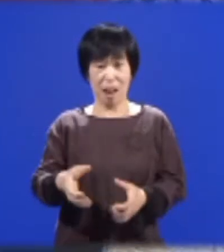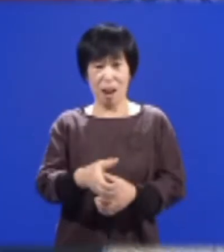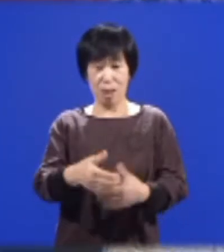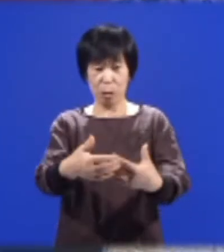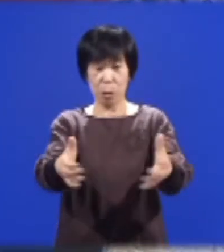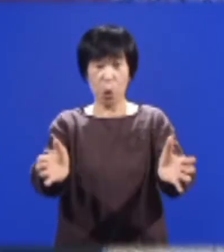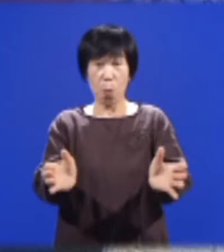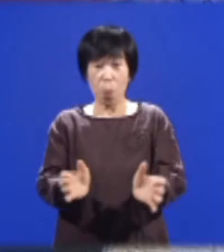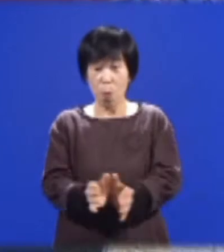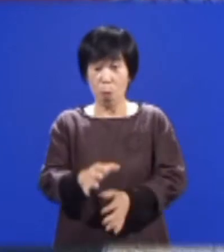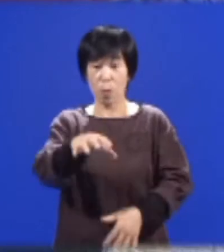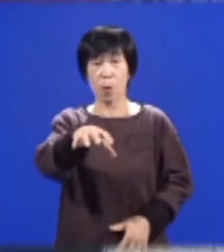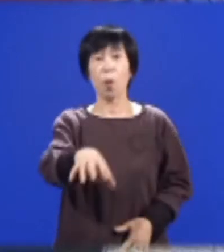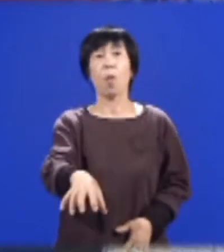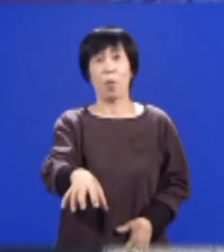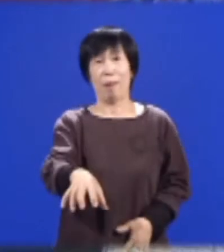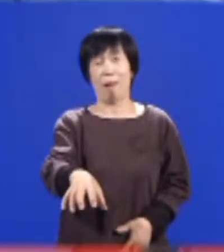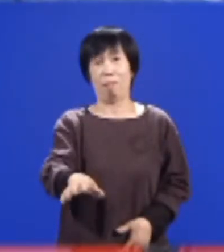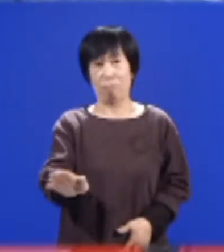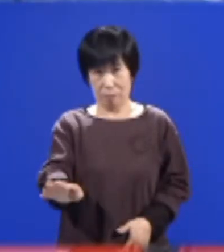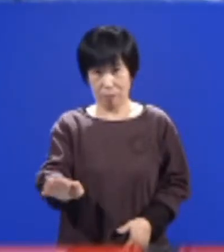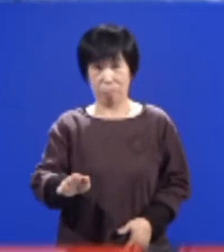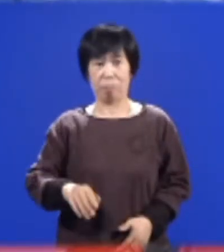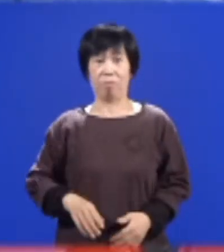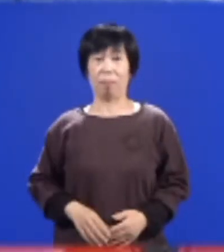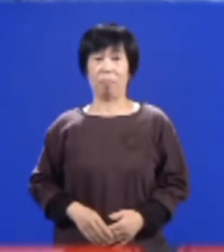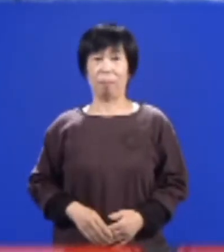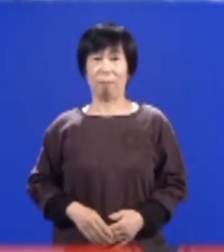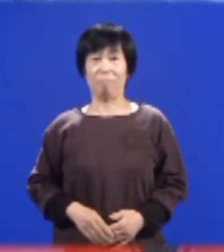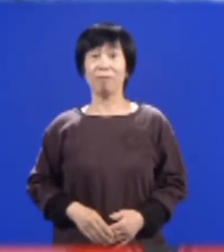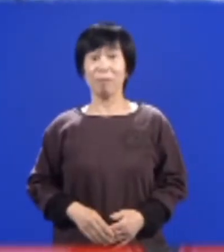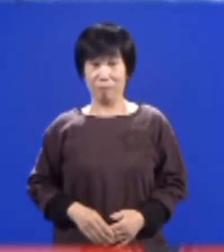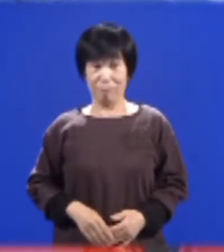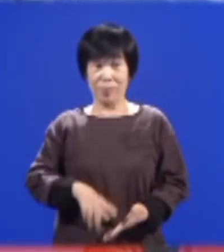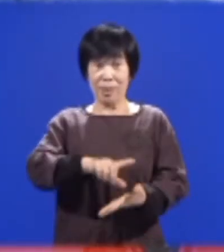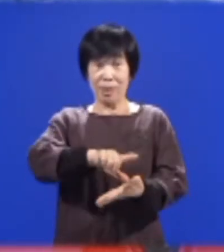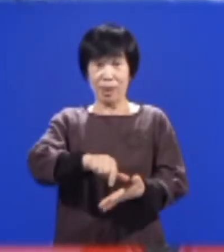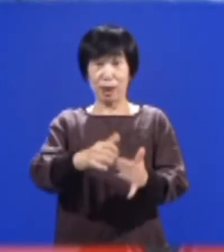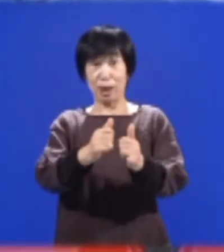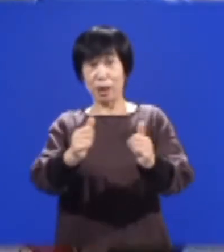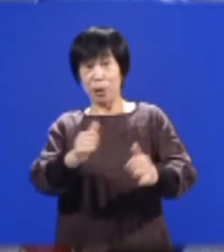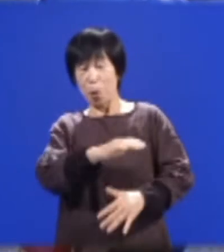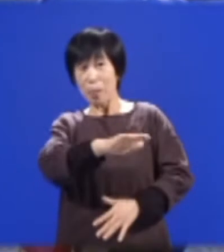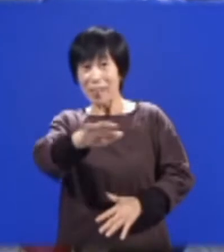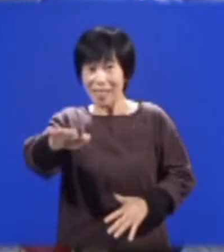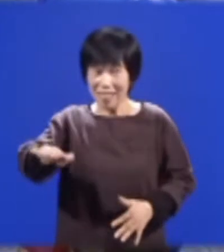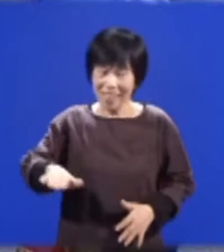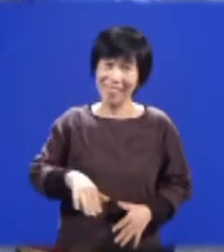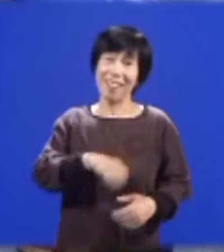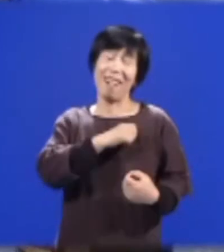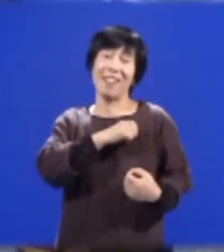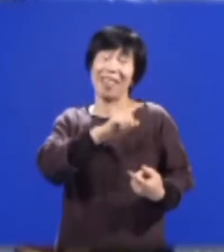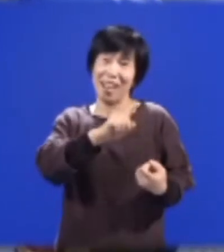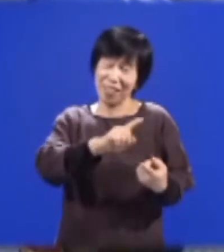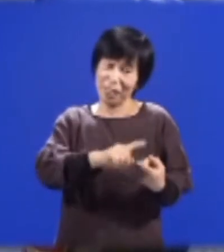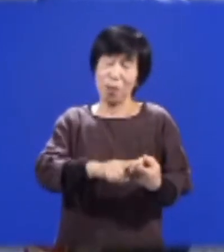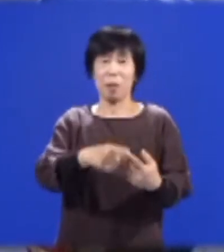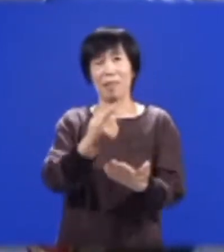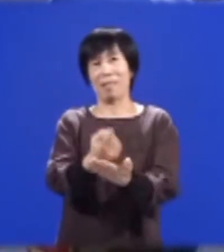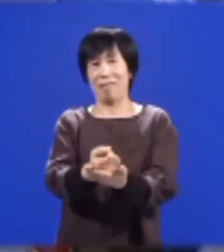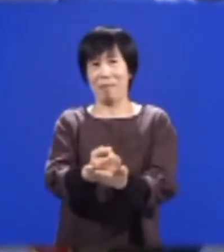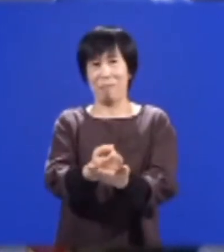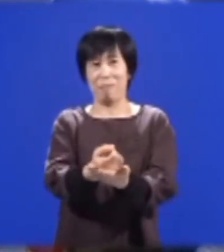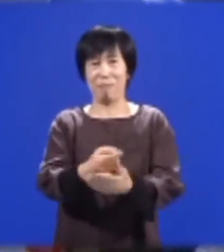消防団による消防コーナーもあります。地域を挙げてのイベントなんですね。